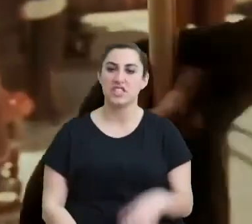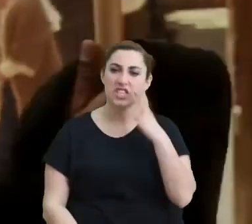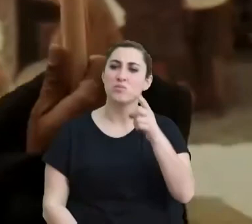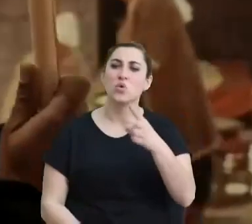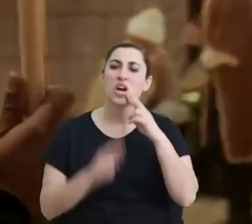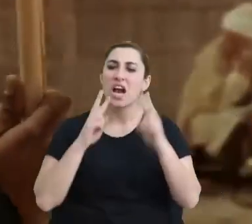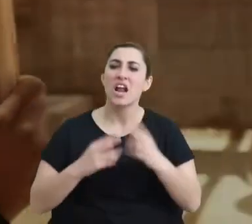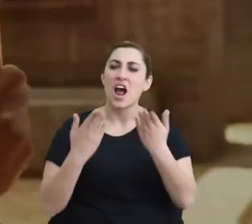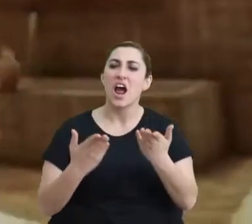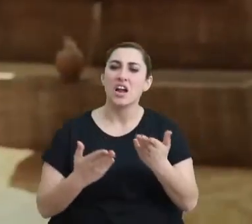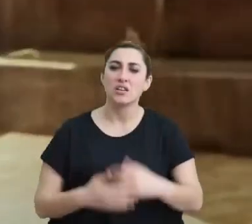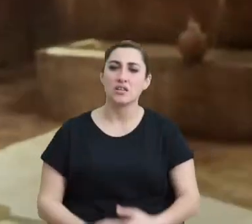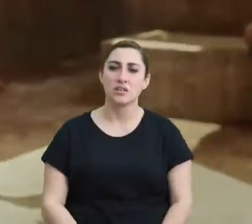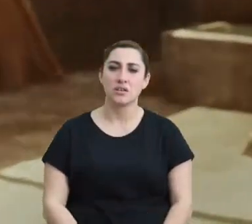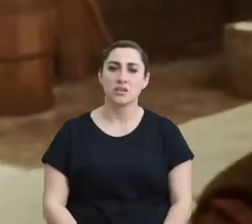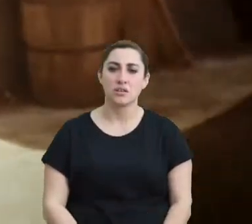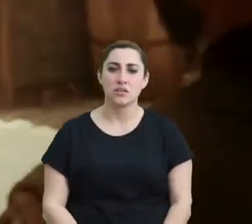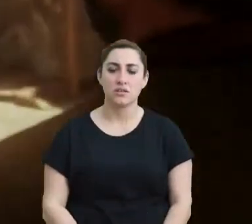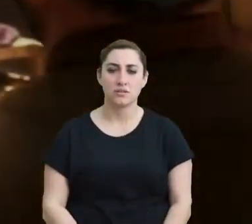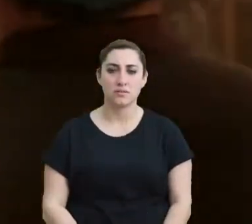Kim vermiştir bu fetvayı Mesud Ağa?